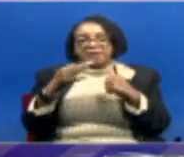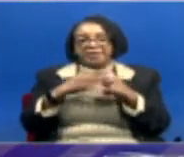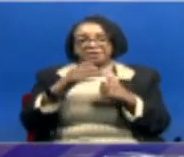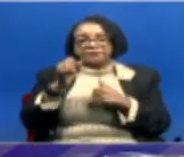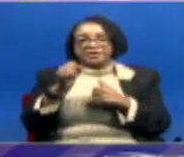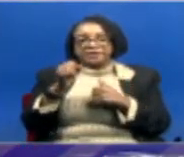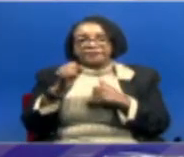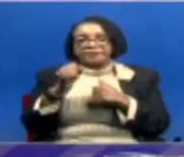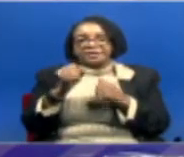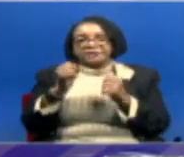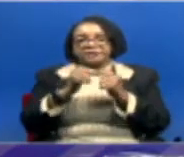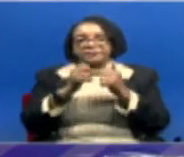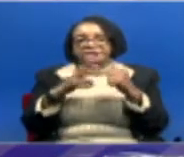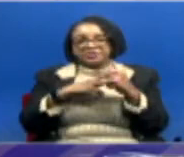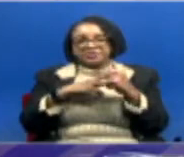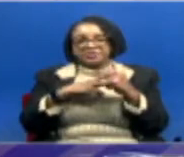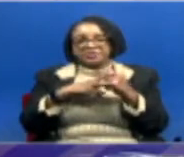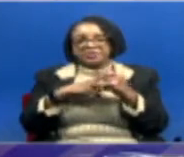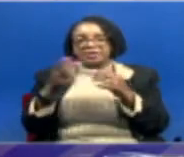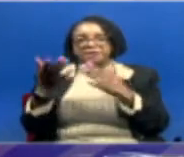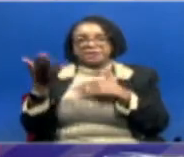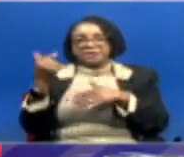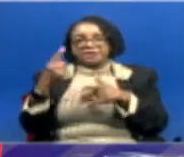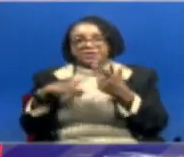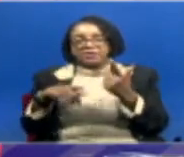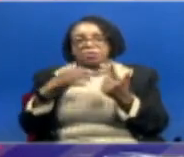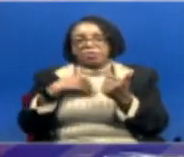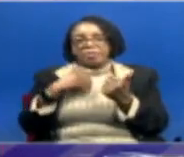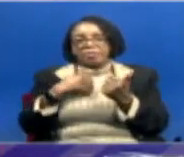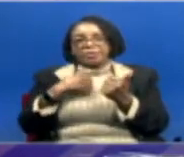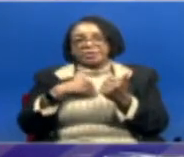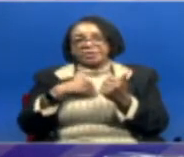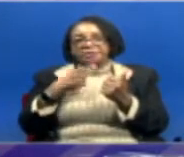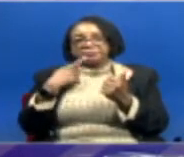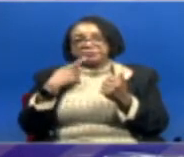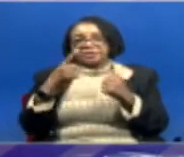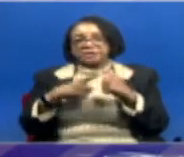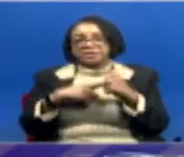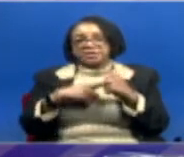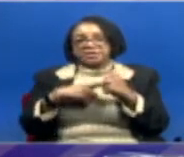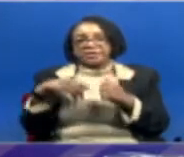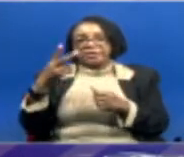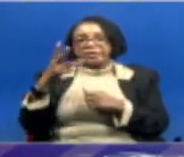6857 na tuki angalia mwaka 2022 ni wanafunzi